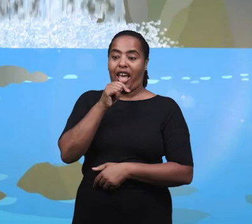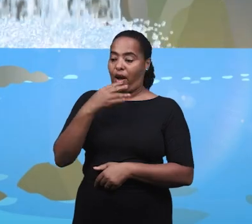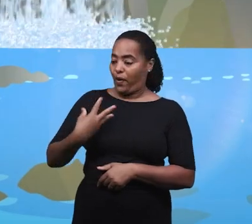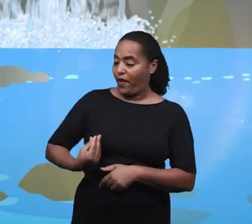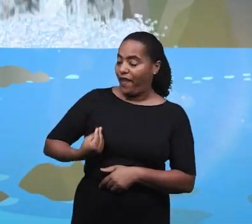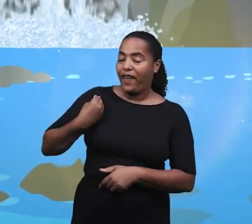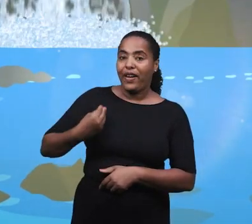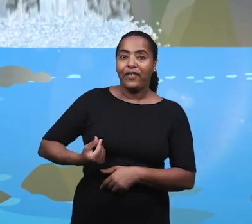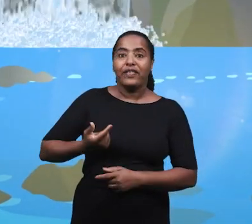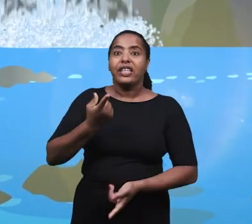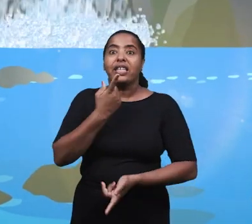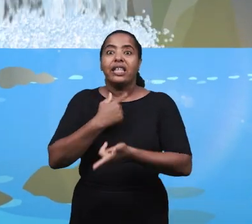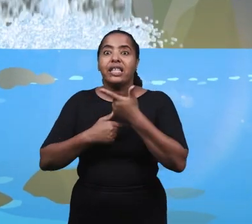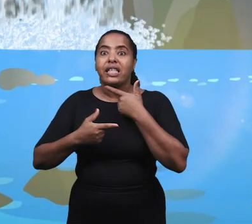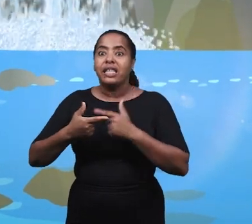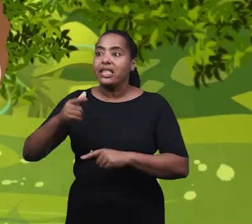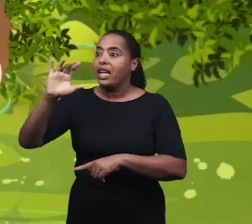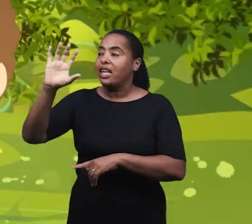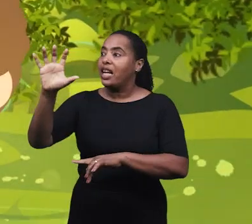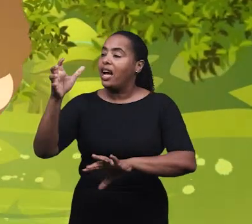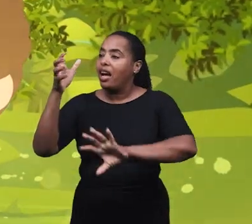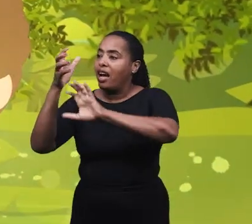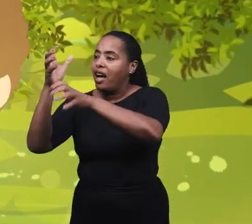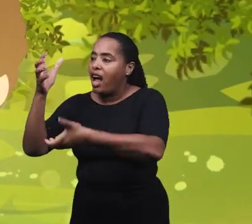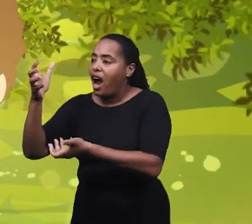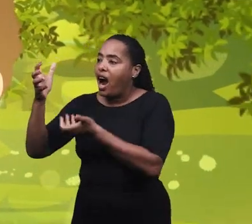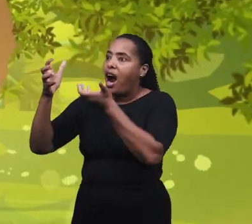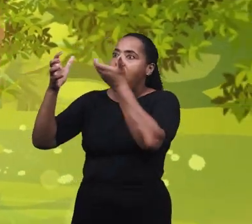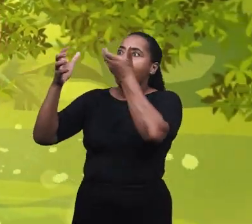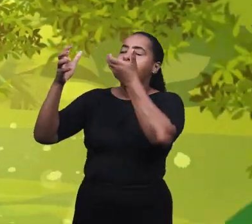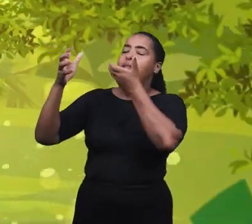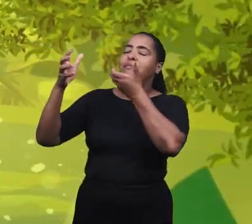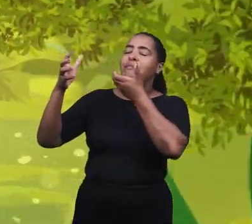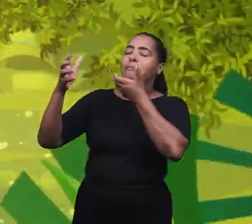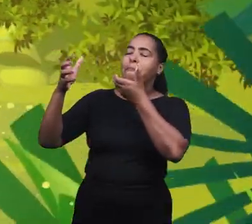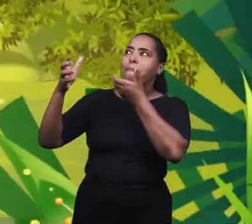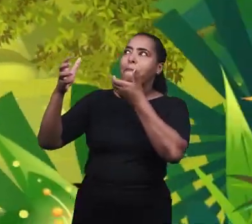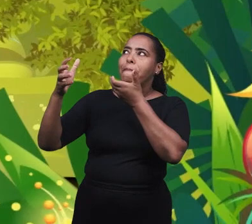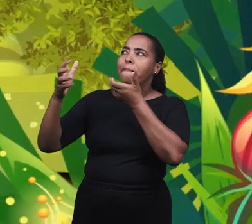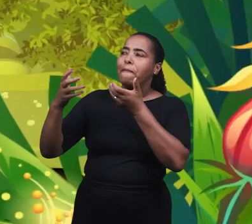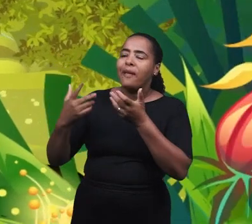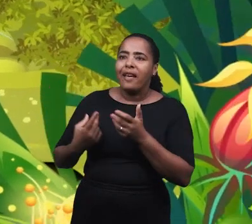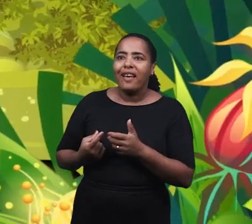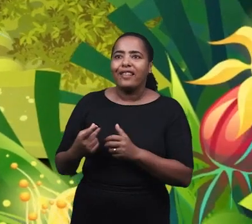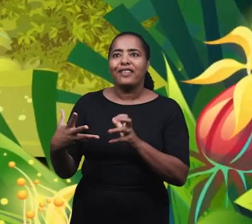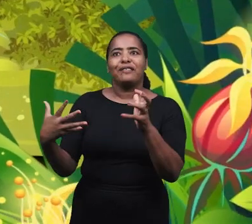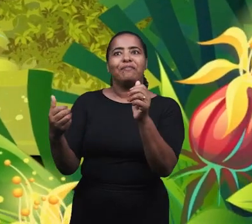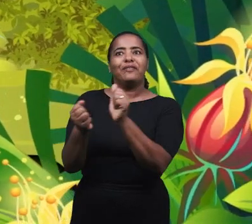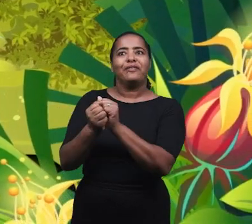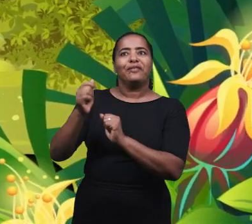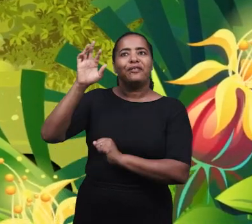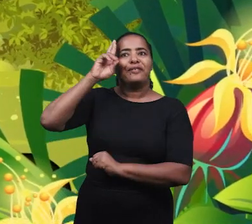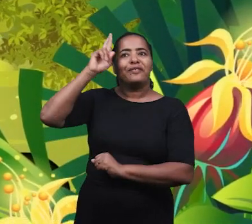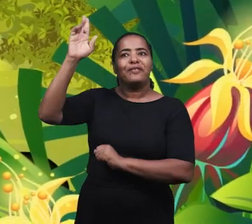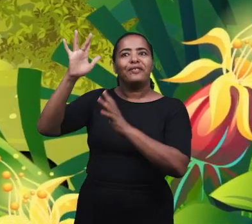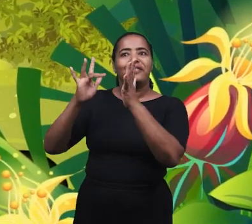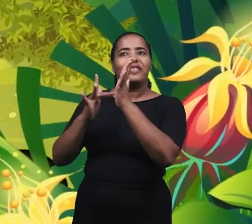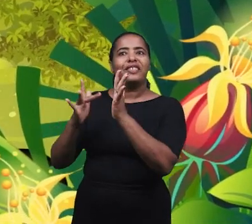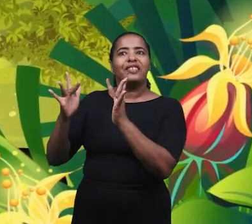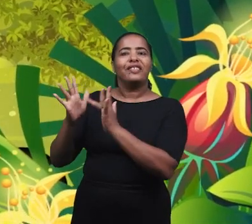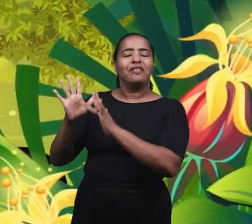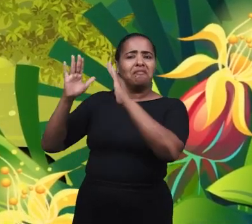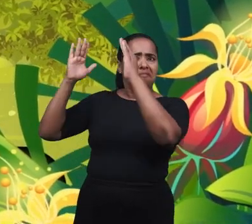vida. Quero comer da árvore da vida. Com Jesus eternamente